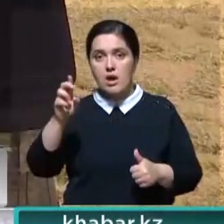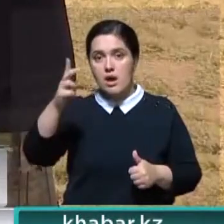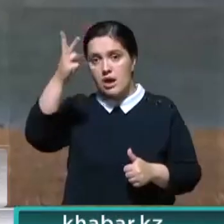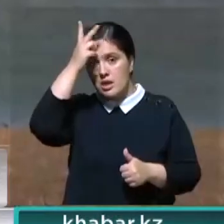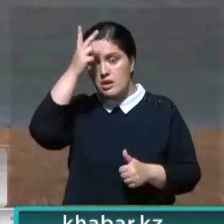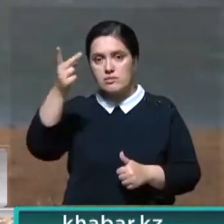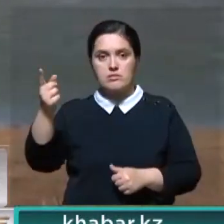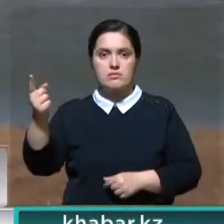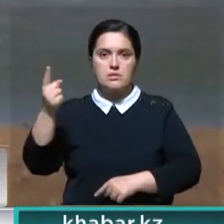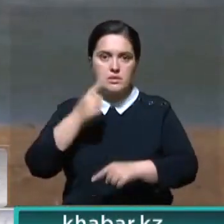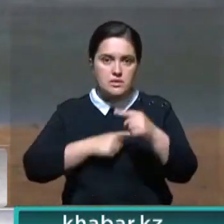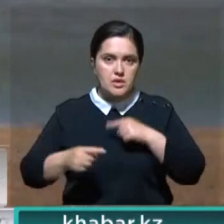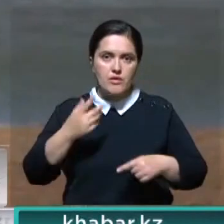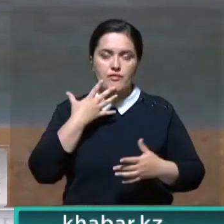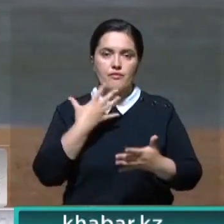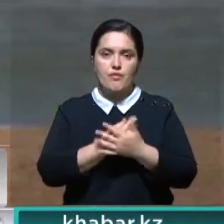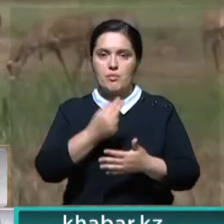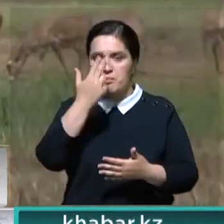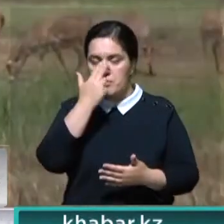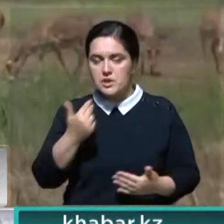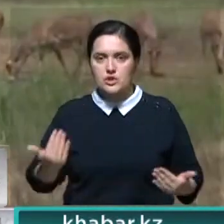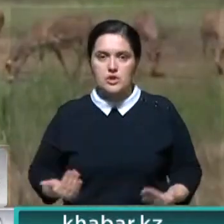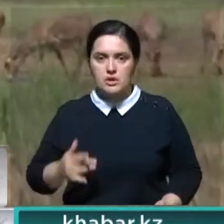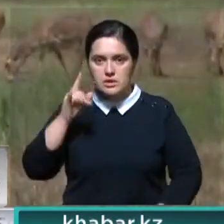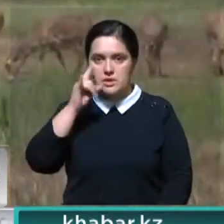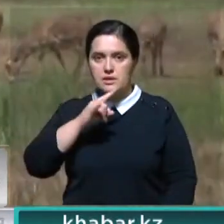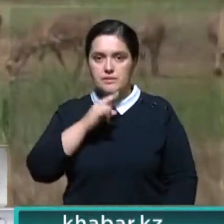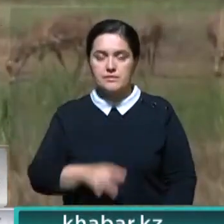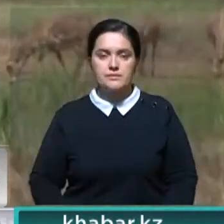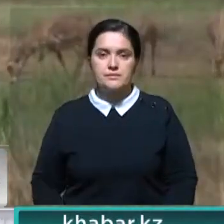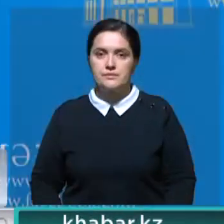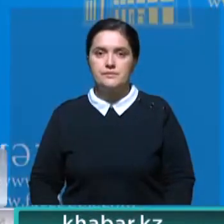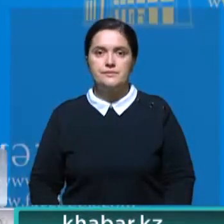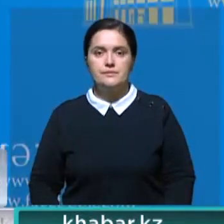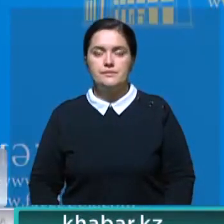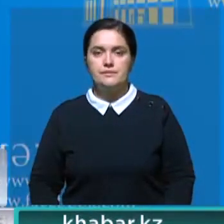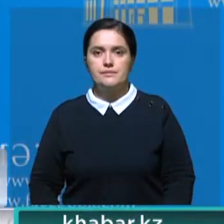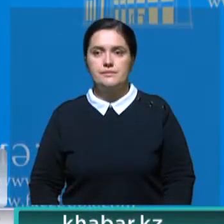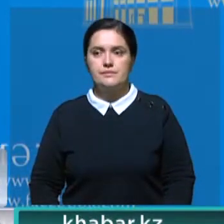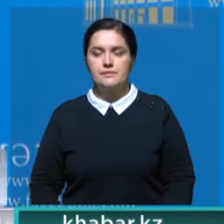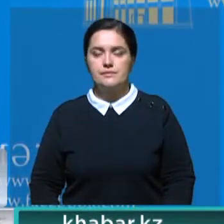государством. Однако сайгаки вернулись в свой привычный ареал обитания. Мы